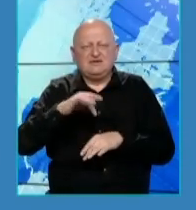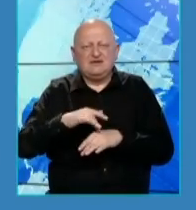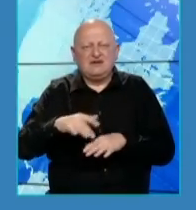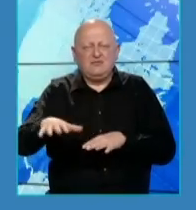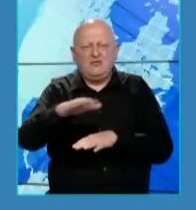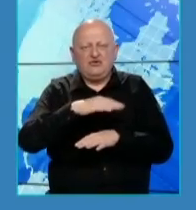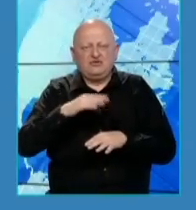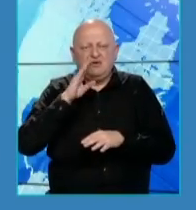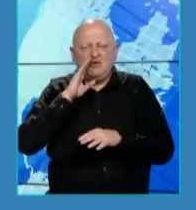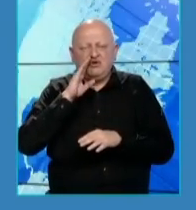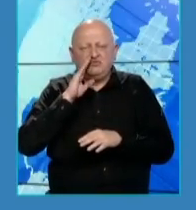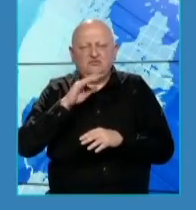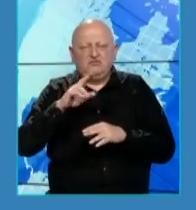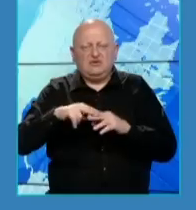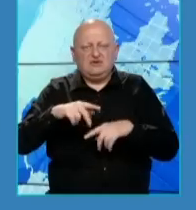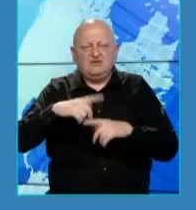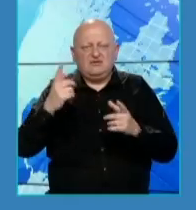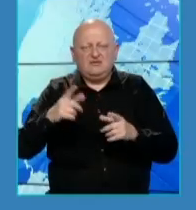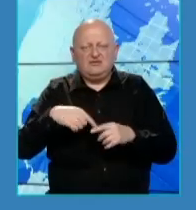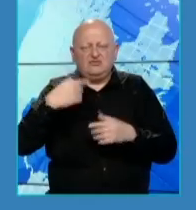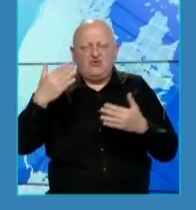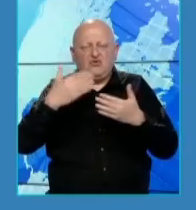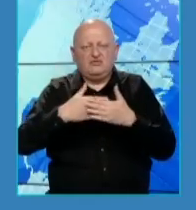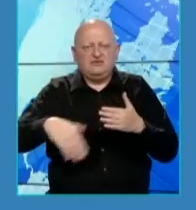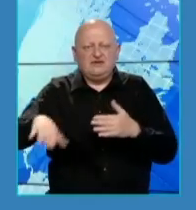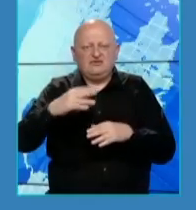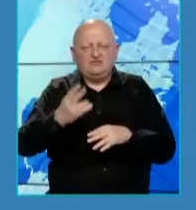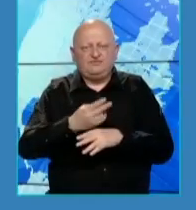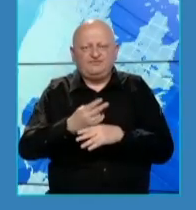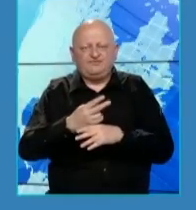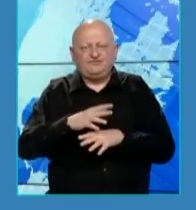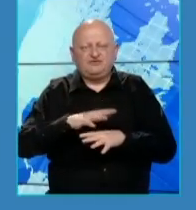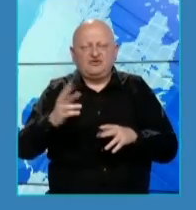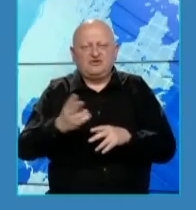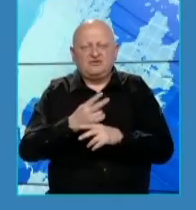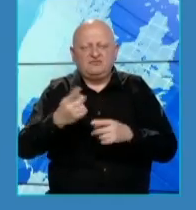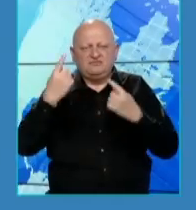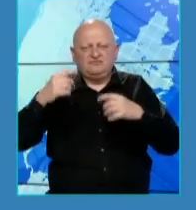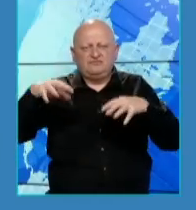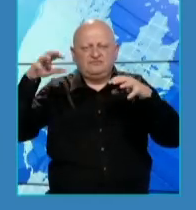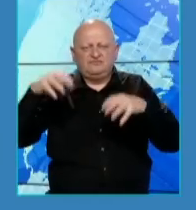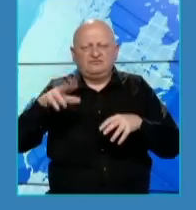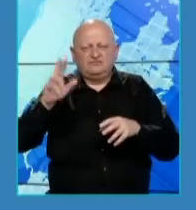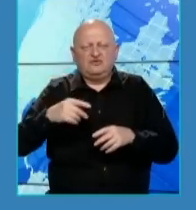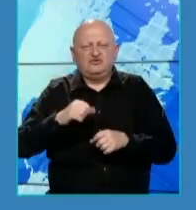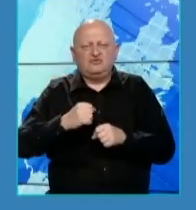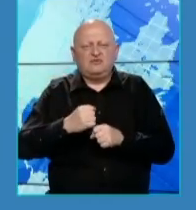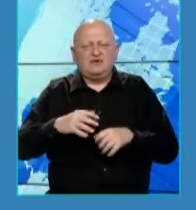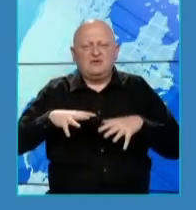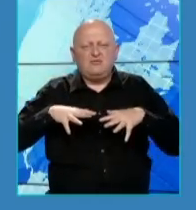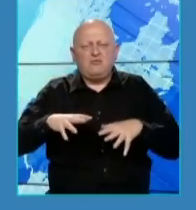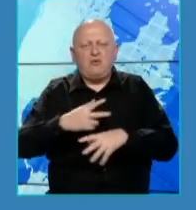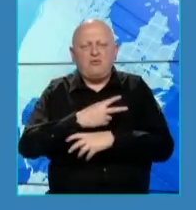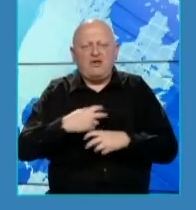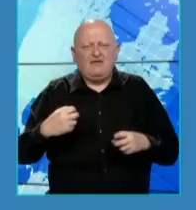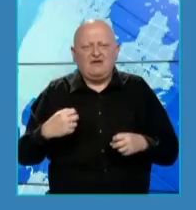centralnim područjima Bosne, a u ostatku dana i tokom noći u cijeloj zemlji. Širom zemlje intenzivnije padavine, što može uzrokovati pojavu bujica